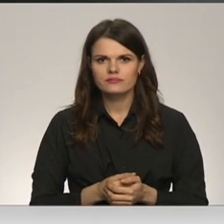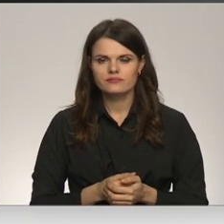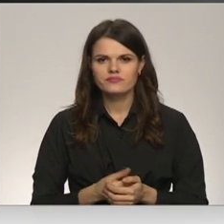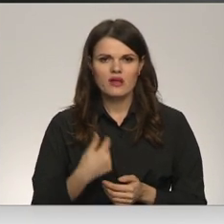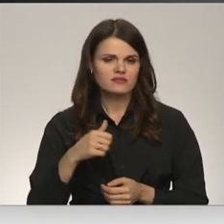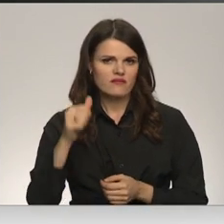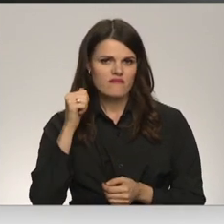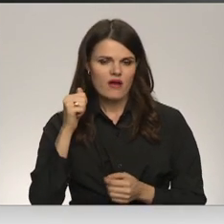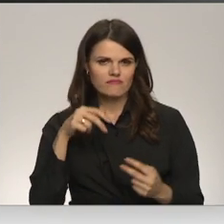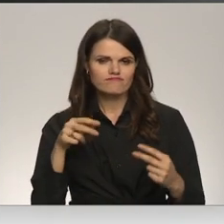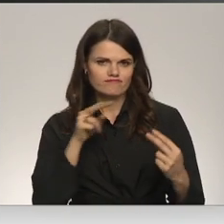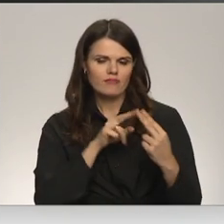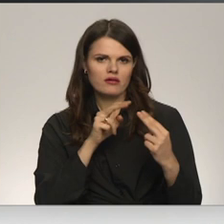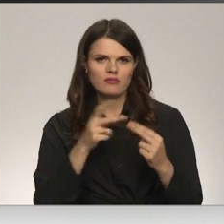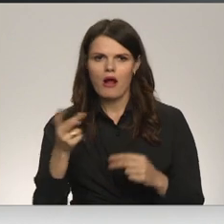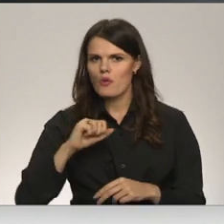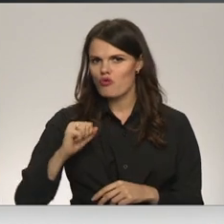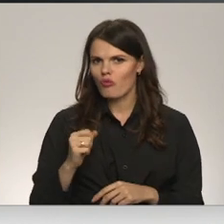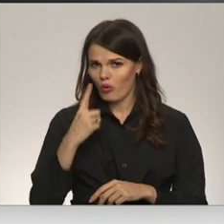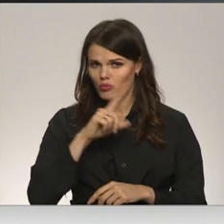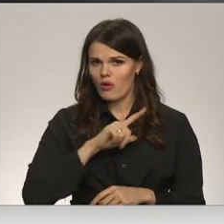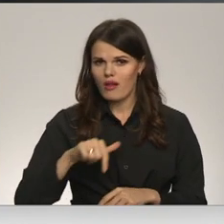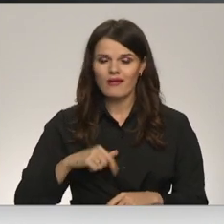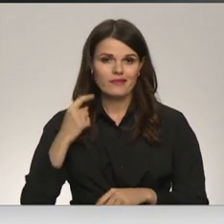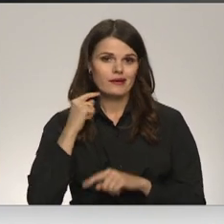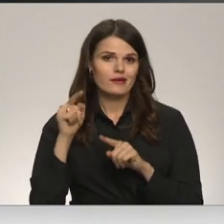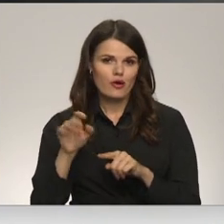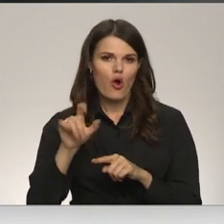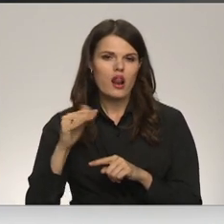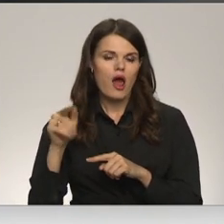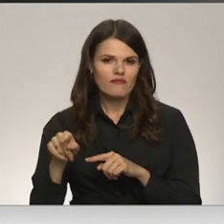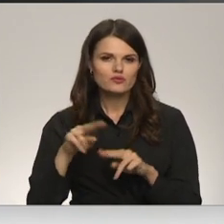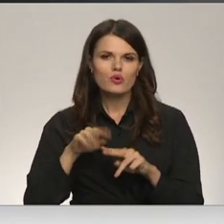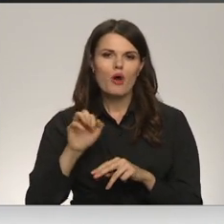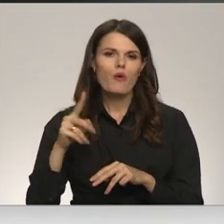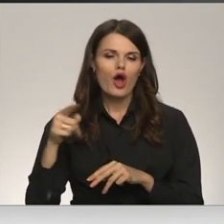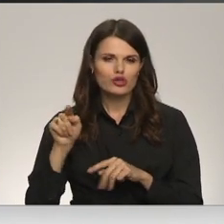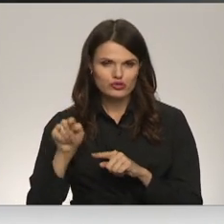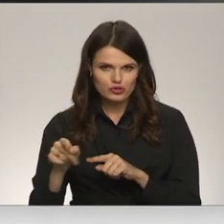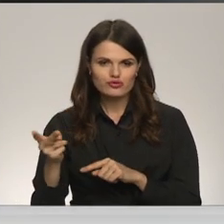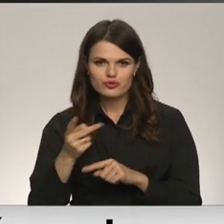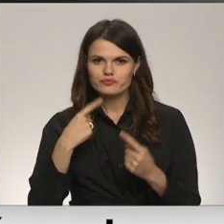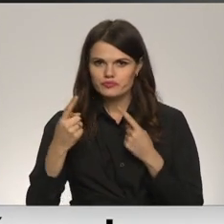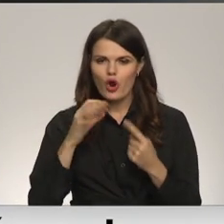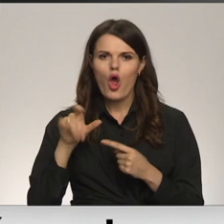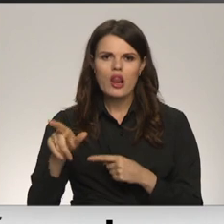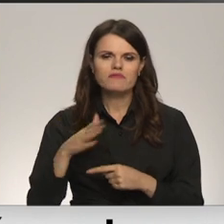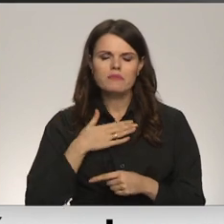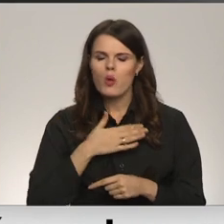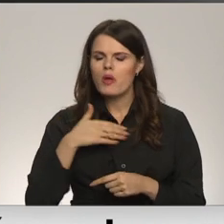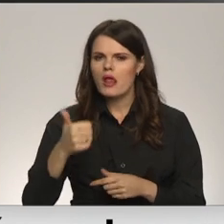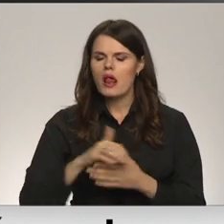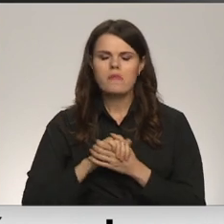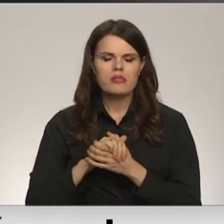Es vakar sazinājos ar abiem kolēģiem no Latvijas, Rīgas, Olafu Libermanu un Mārtiņu Malzubri. Olafs ir man ļoti labs